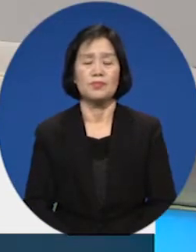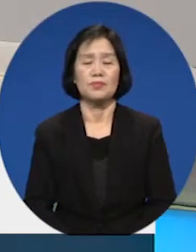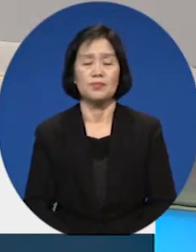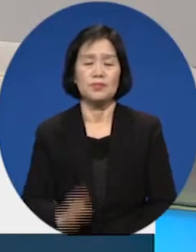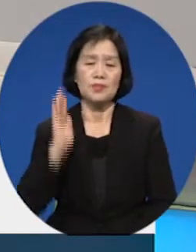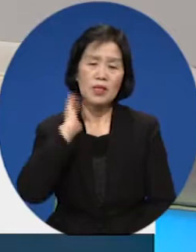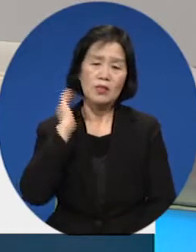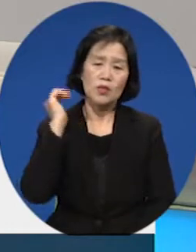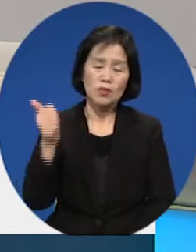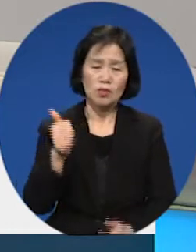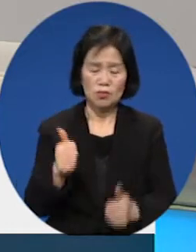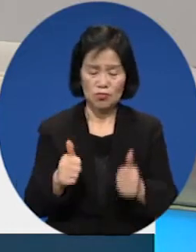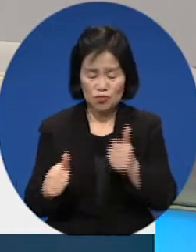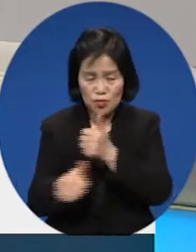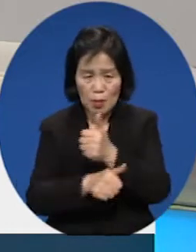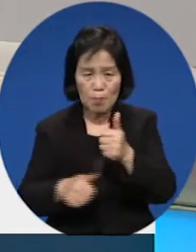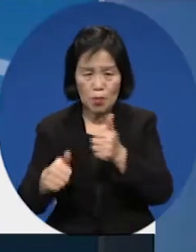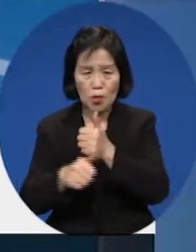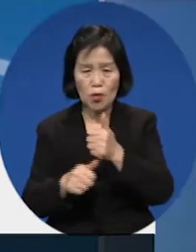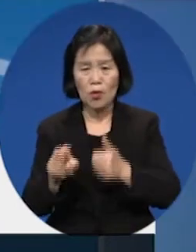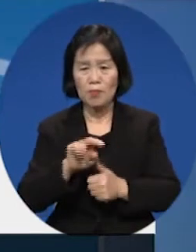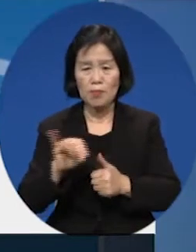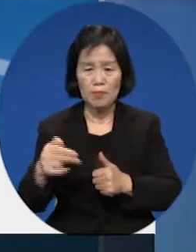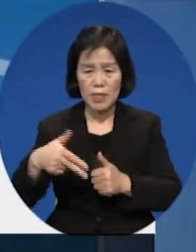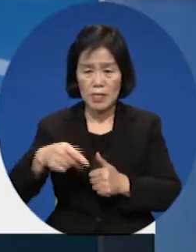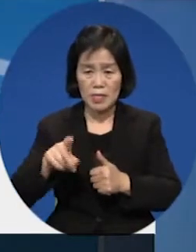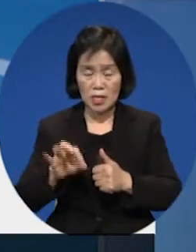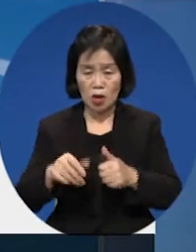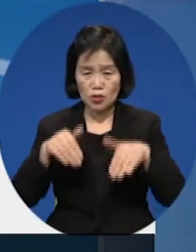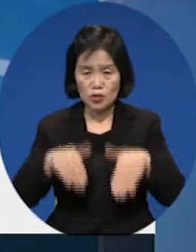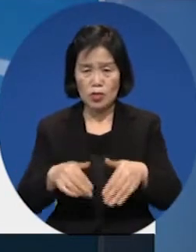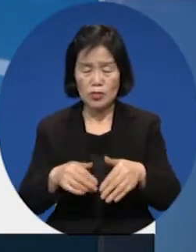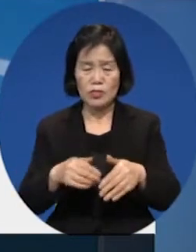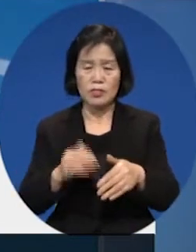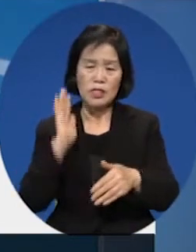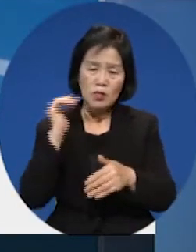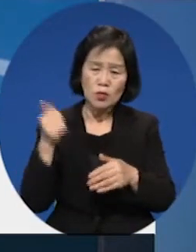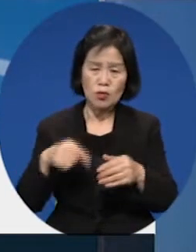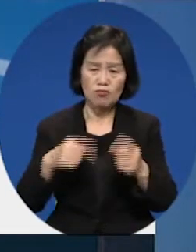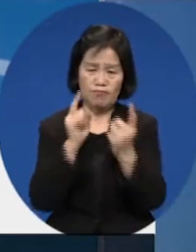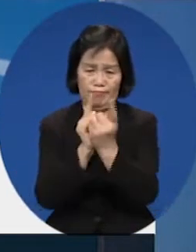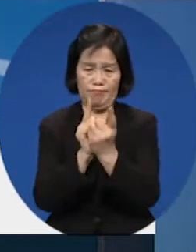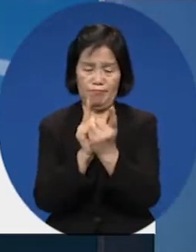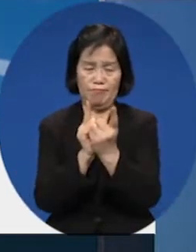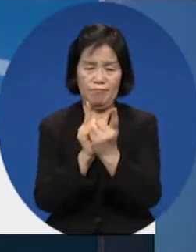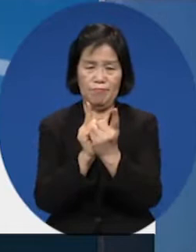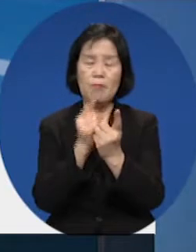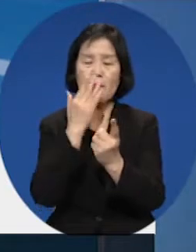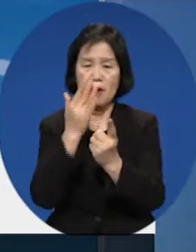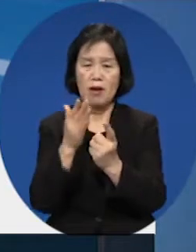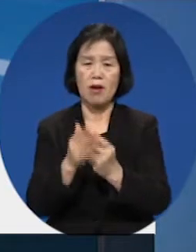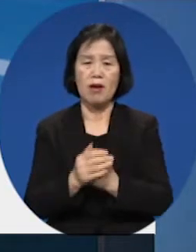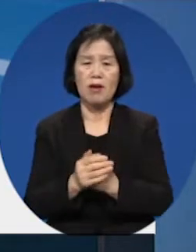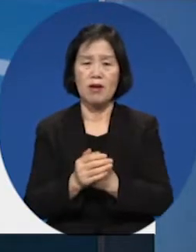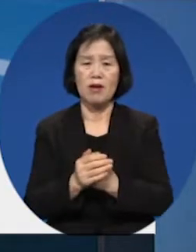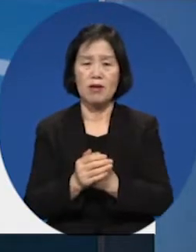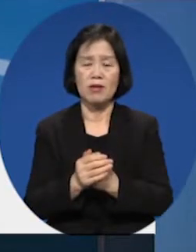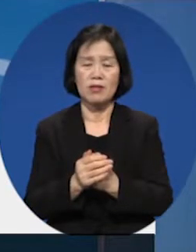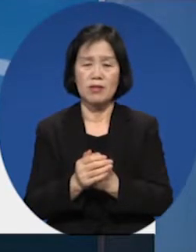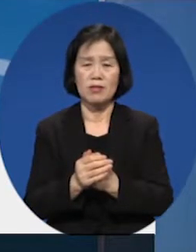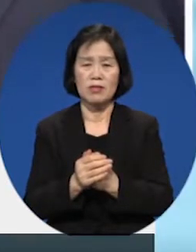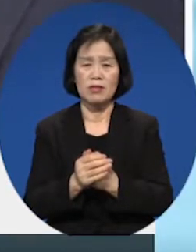대통령 참 거란 말이에요 특히 민정수석은 대통령 하고 독대 가 가능한 수석 이란 말이죠 그니까 뭘로 강